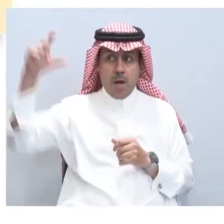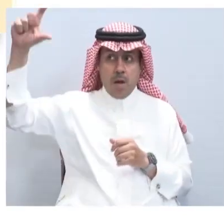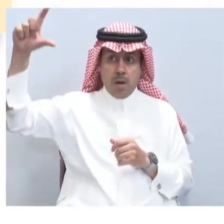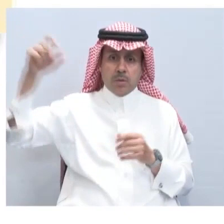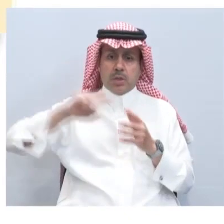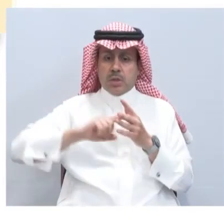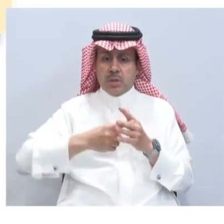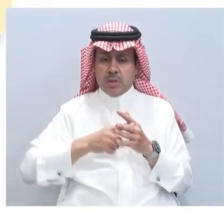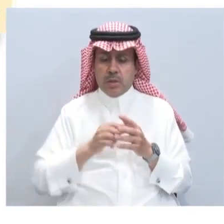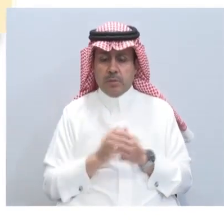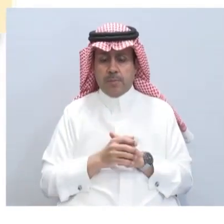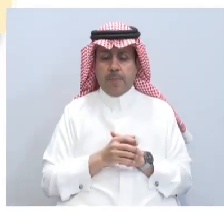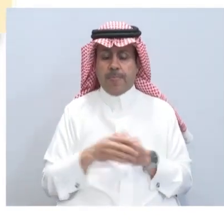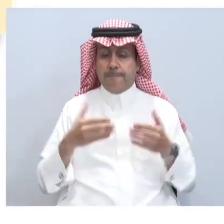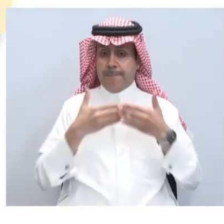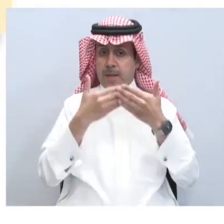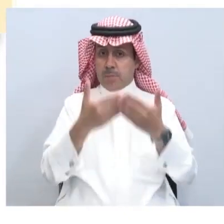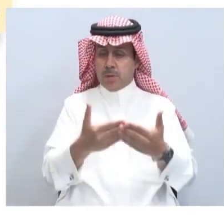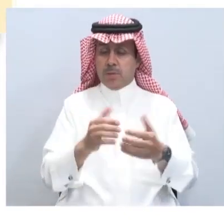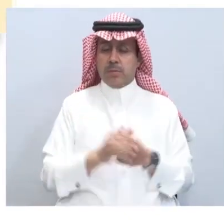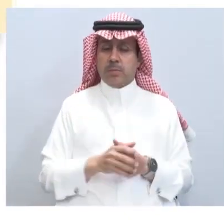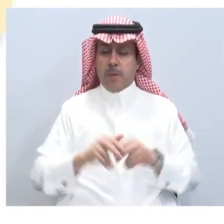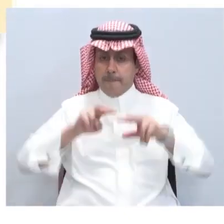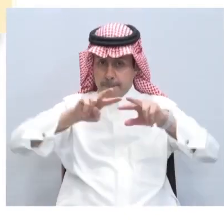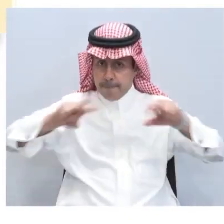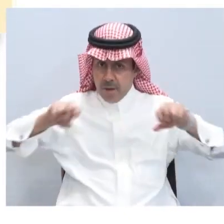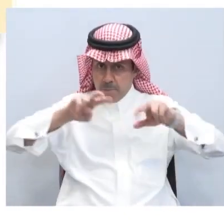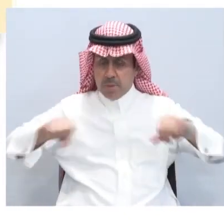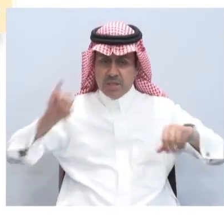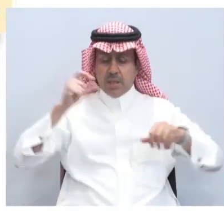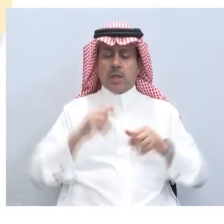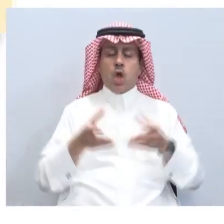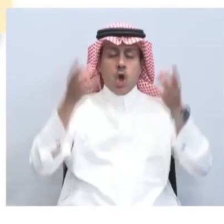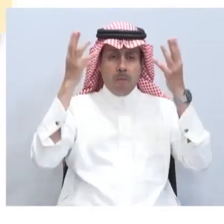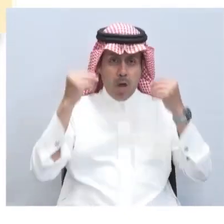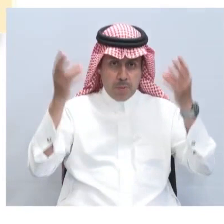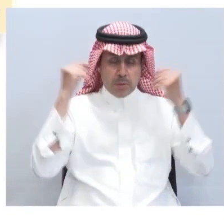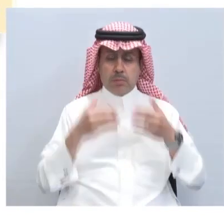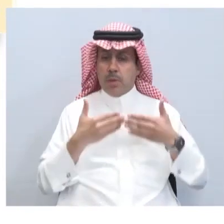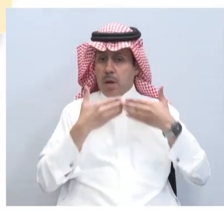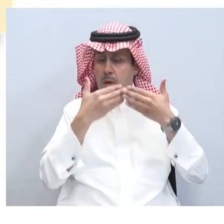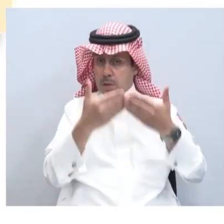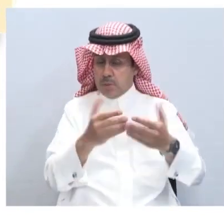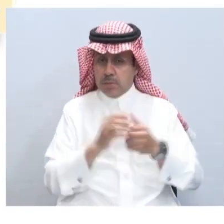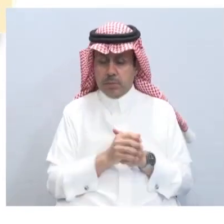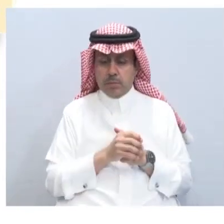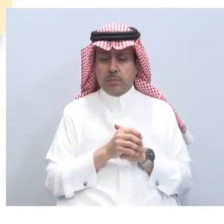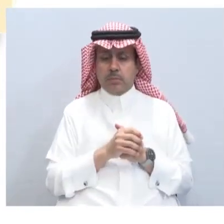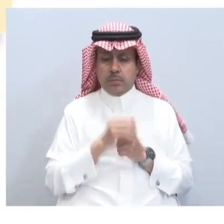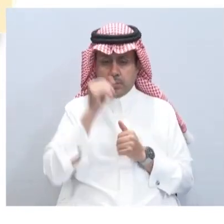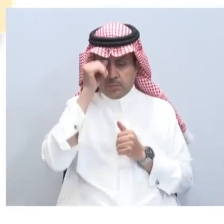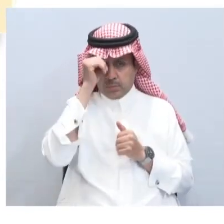الصناعيه ما هي الخدمات التي تقدمها البحث في مصادر المعلومات الخدمه ايضا لدينا